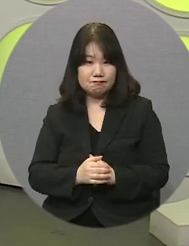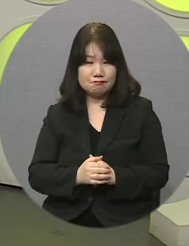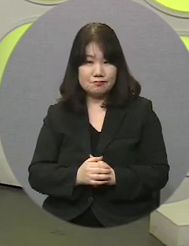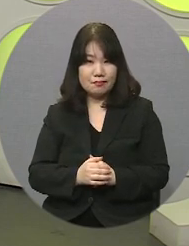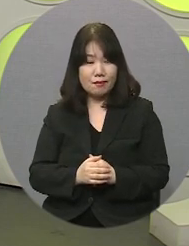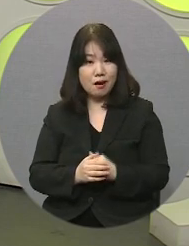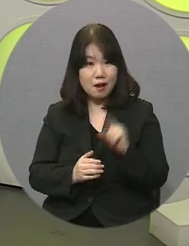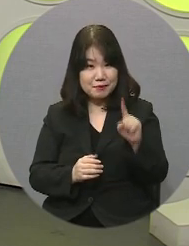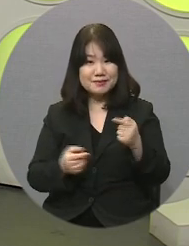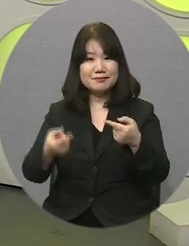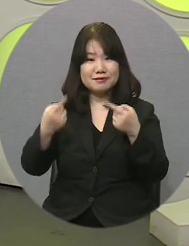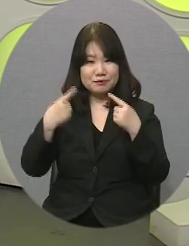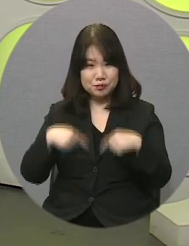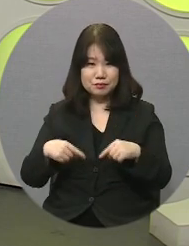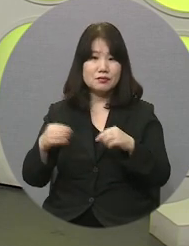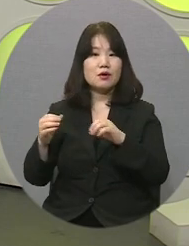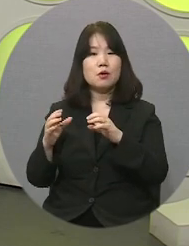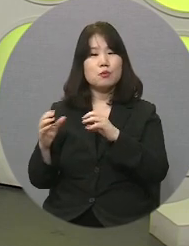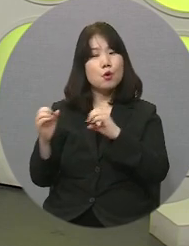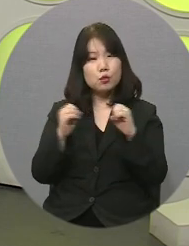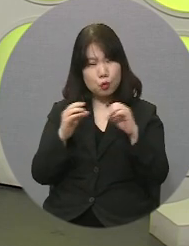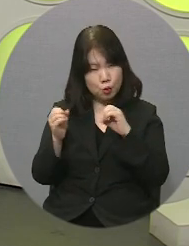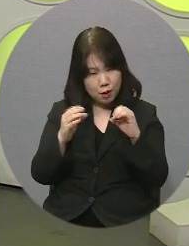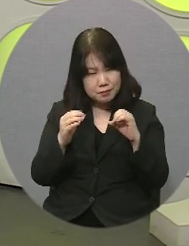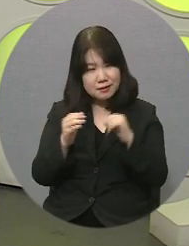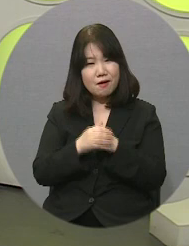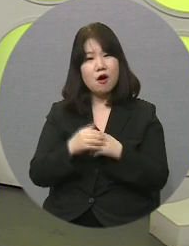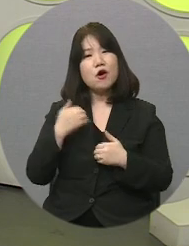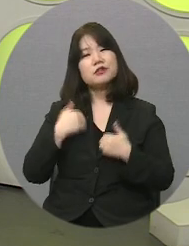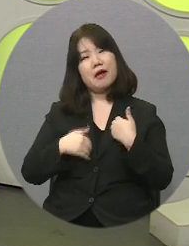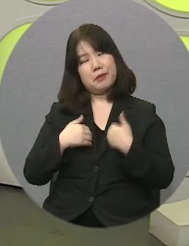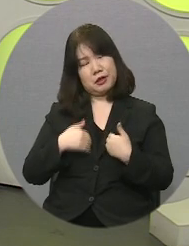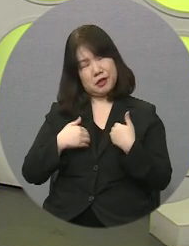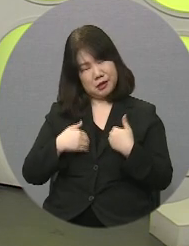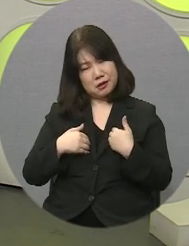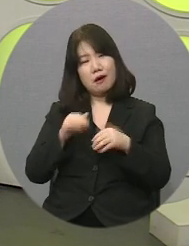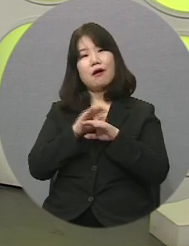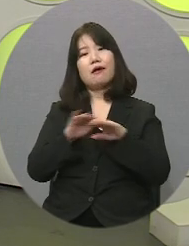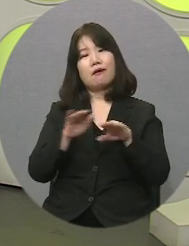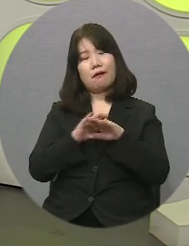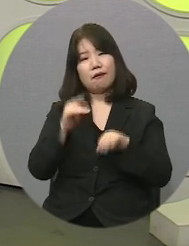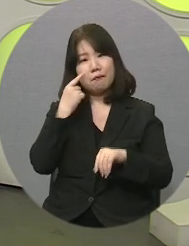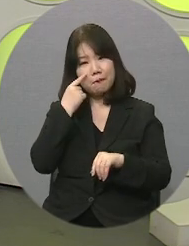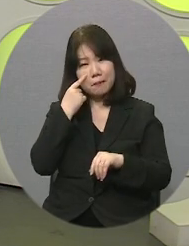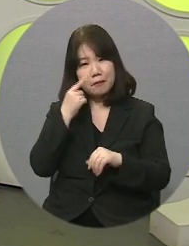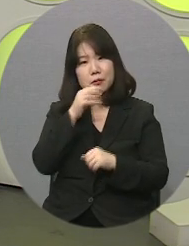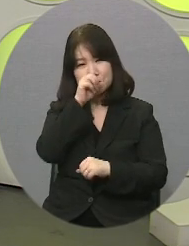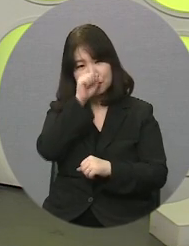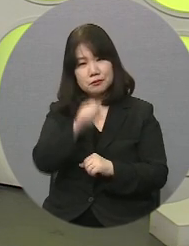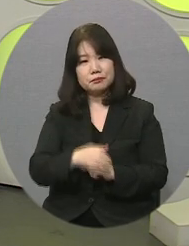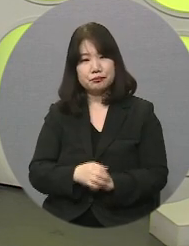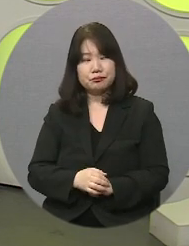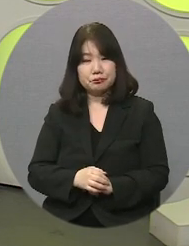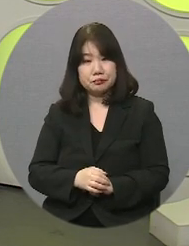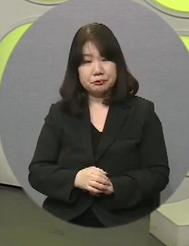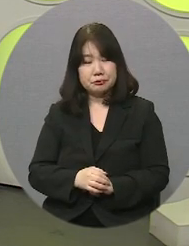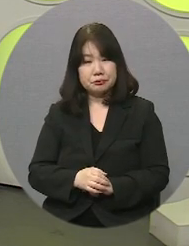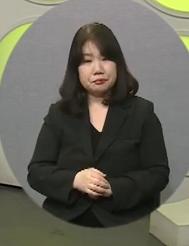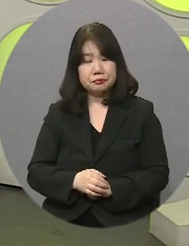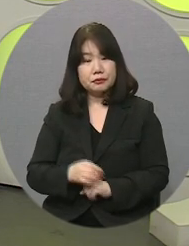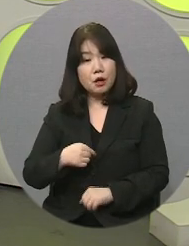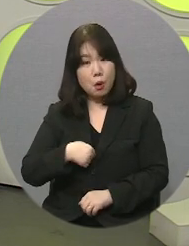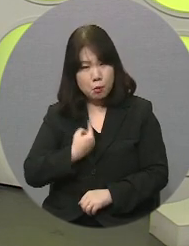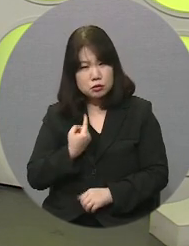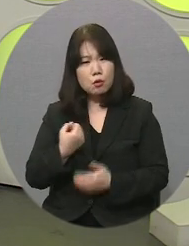한번 저희와 함께 소통하면서 이콘 한번 재밌게 만들어 가도록 그런 요 예 그 외에도 그런 말씀 아니고 본인이